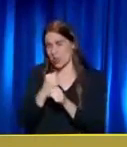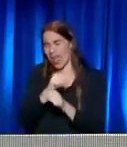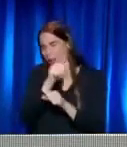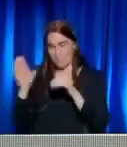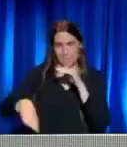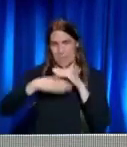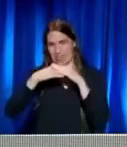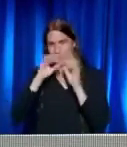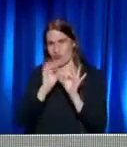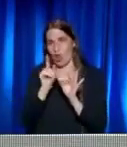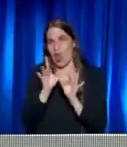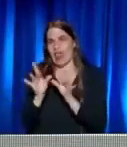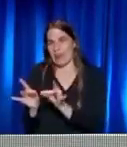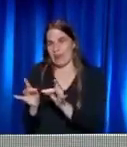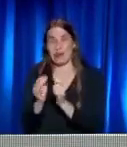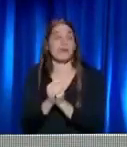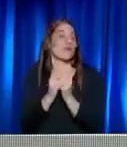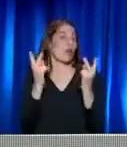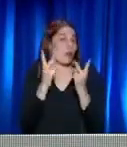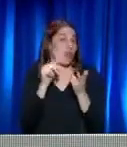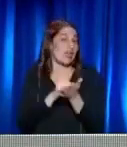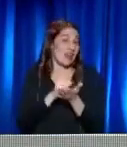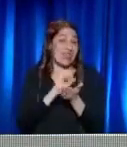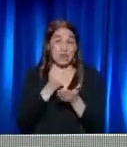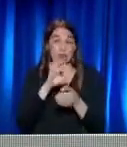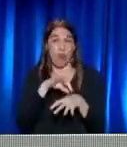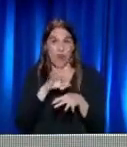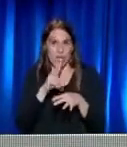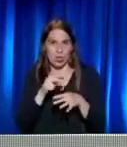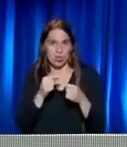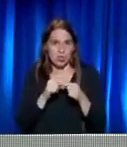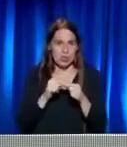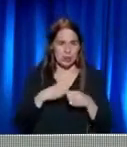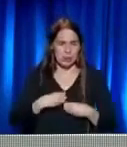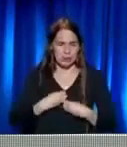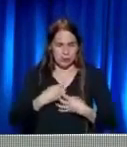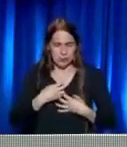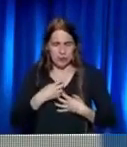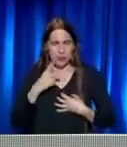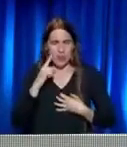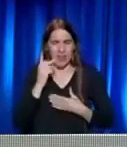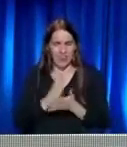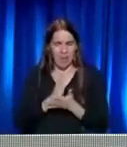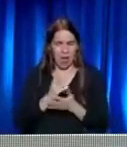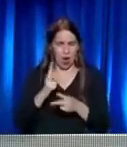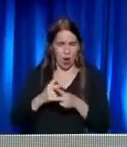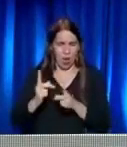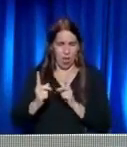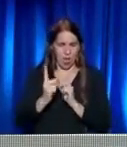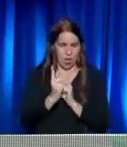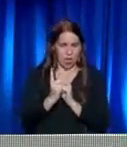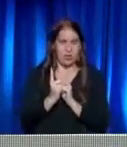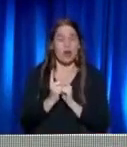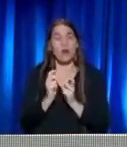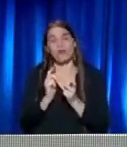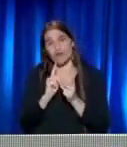המקסימום כדי לא להדביק אותך. וגם נגיד שכמובן חלילה אם רופא מפתח סימנים או בעצמו יודע שהוא נחשף לחולה אחר, אז הוא או נכנס לבידוד או